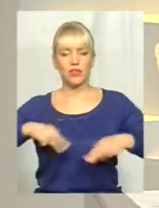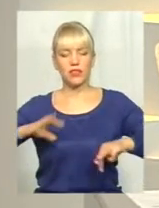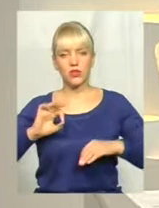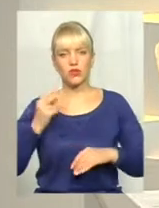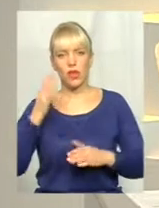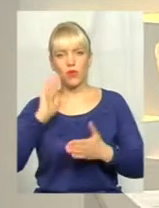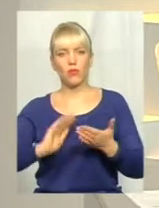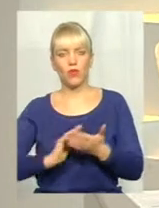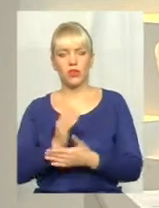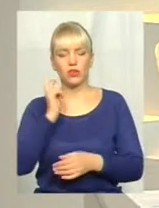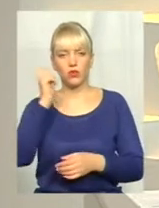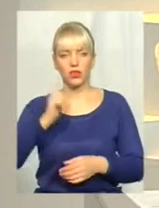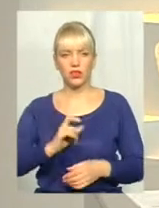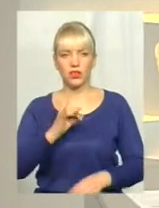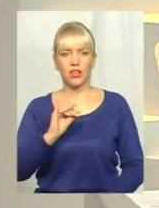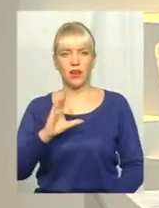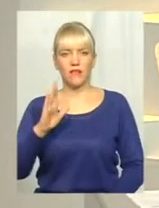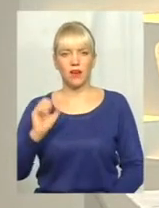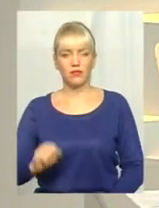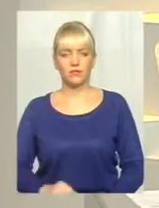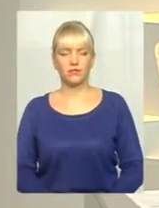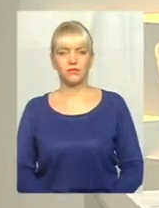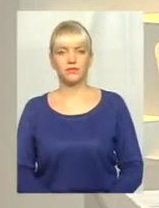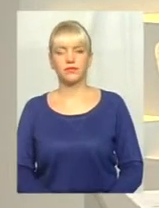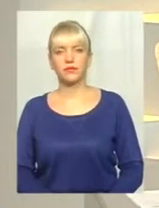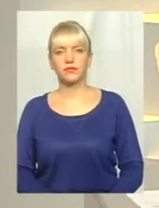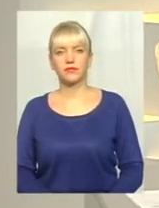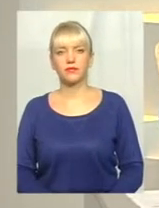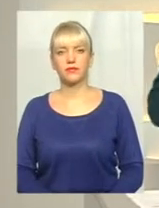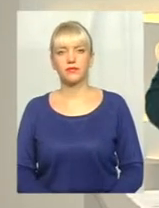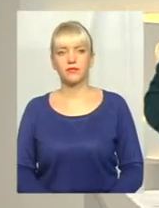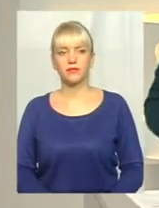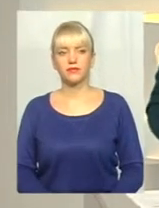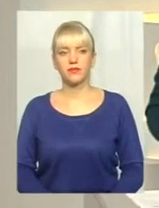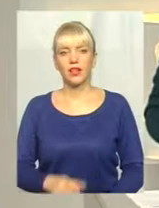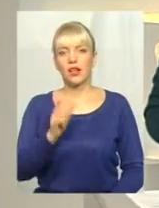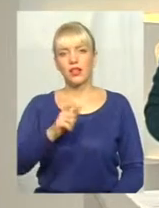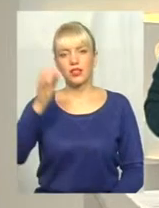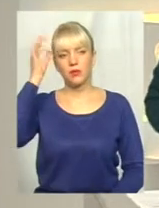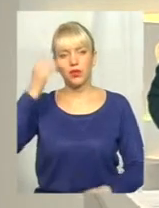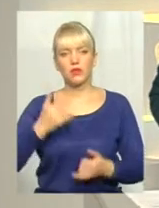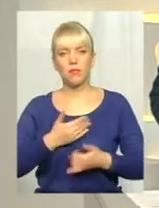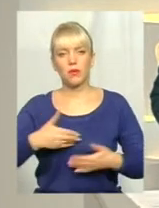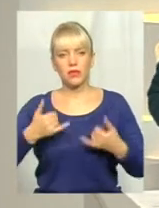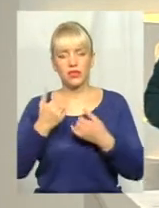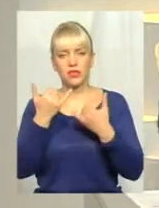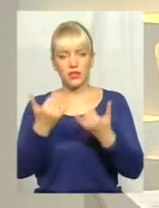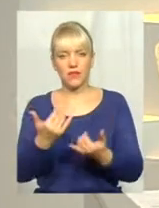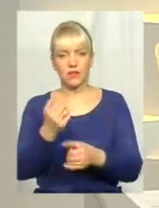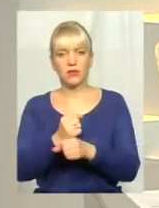соціальної політики України Андрій Рева. Прошу його коментар. Далі продовжимо. Глядачам нагадую, працюємо для вас в прямому